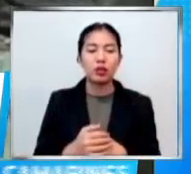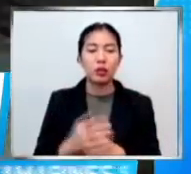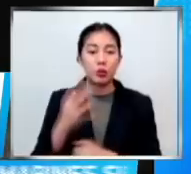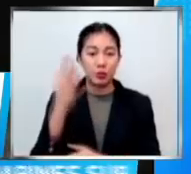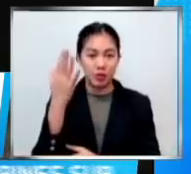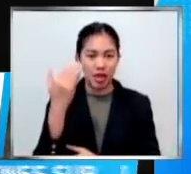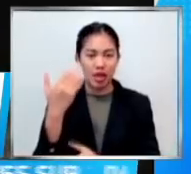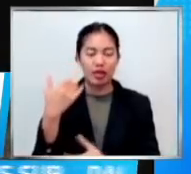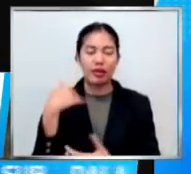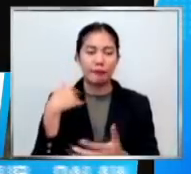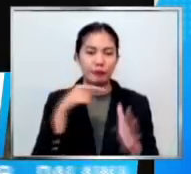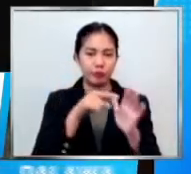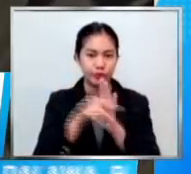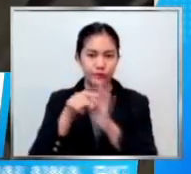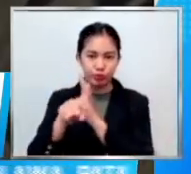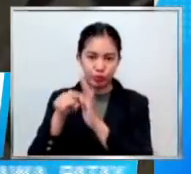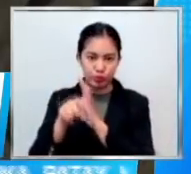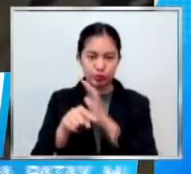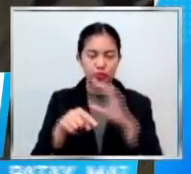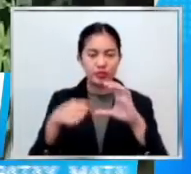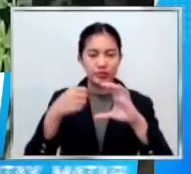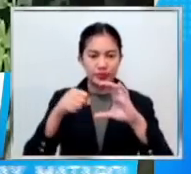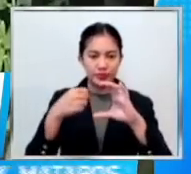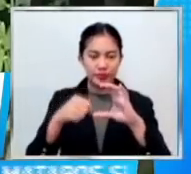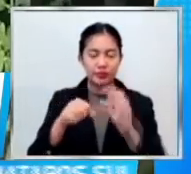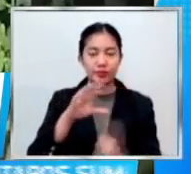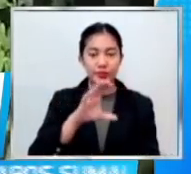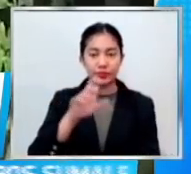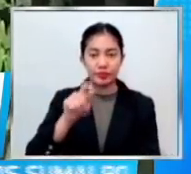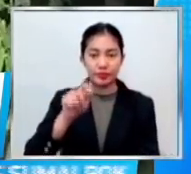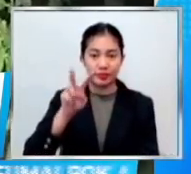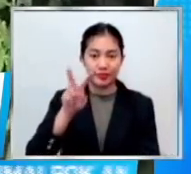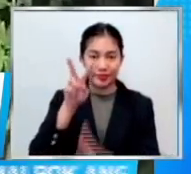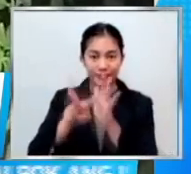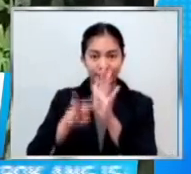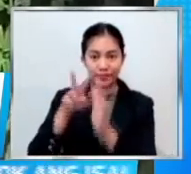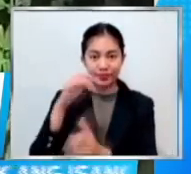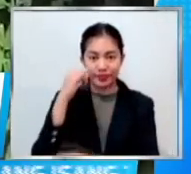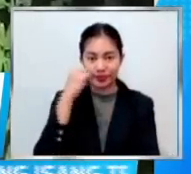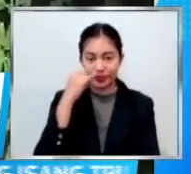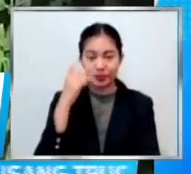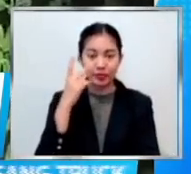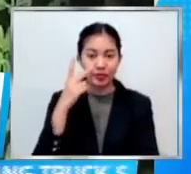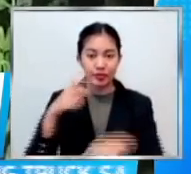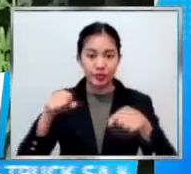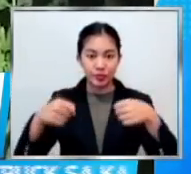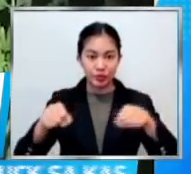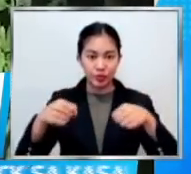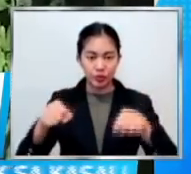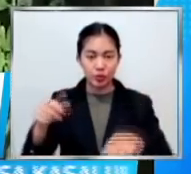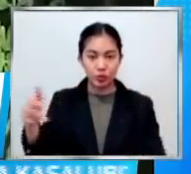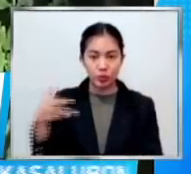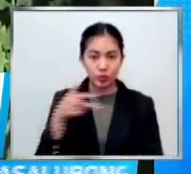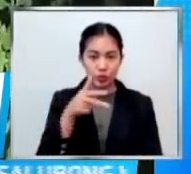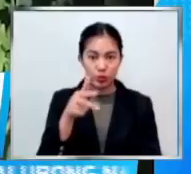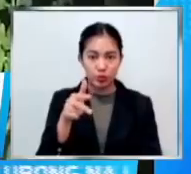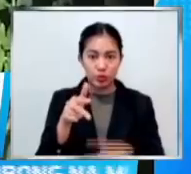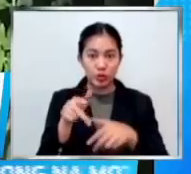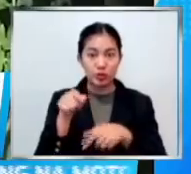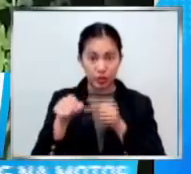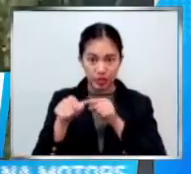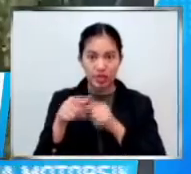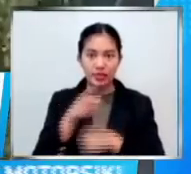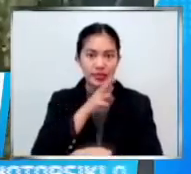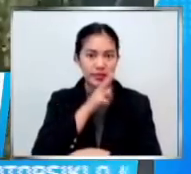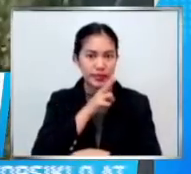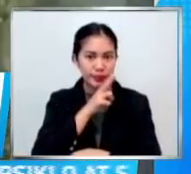Camarines Sur. Sa CCTV footage na ito, makikita ang pagdating ng isang motorsiklo sa kayang sospek na kinilalang si Arturo De Leon na armado ng